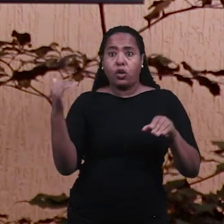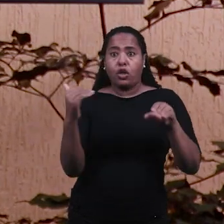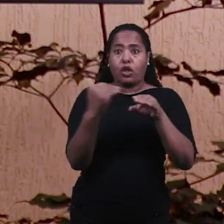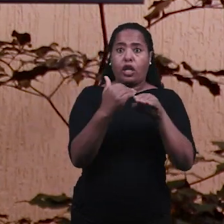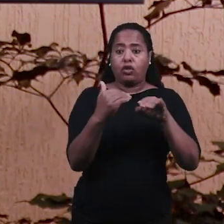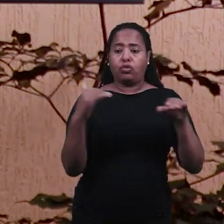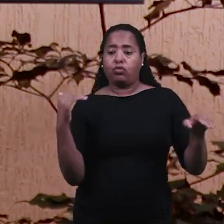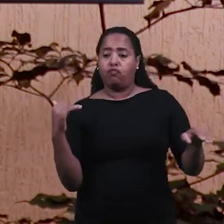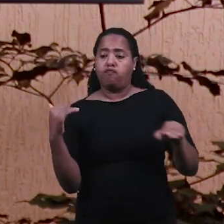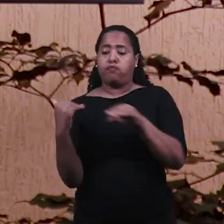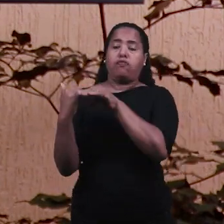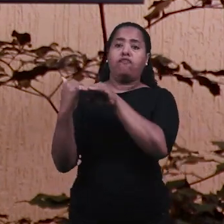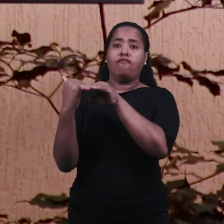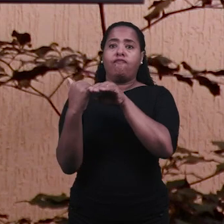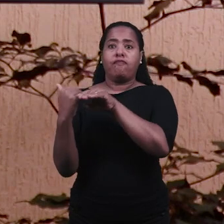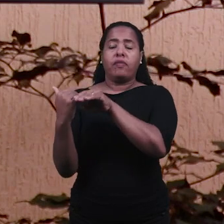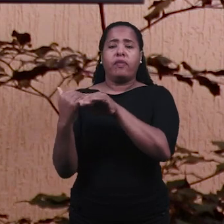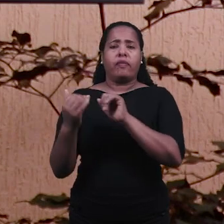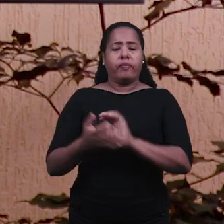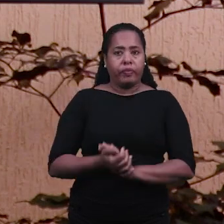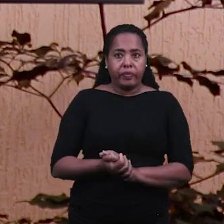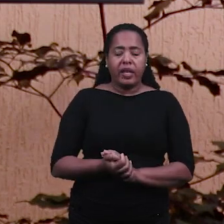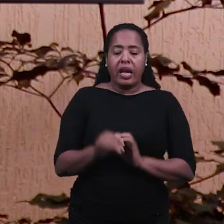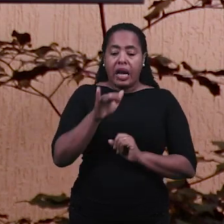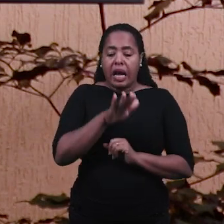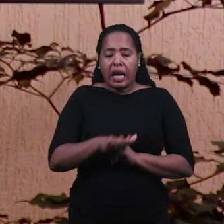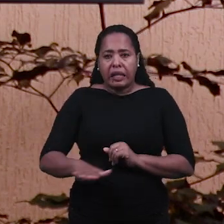côté l'accompagne dans ça.